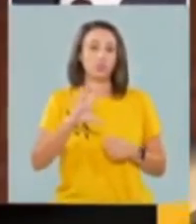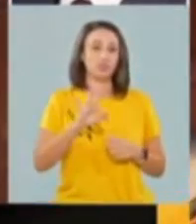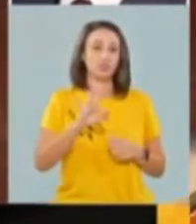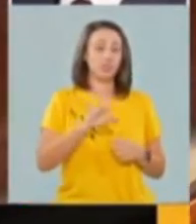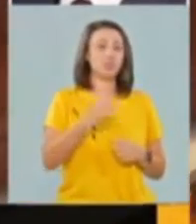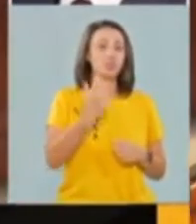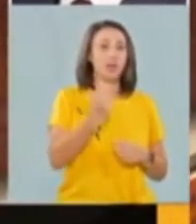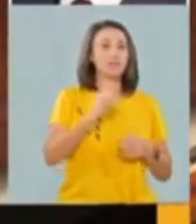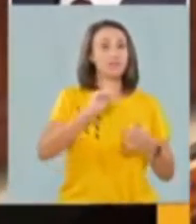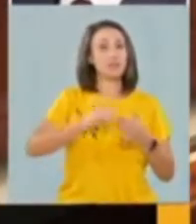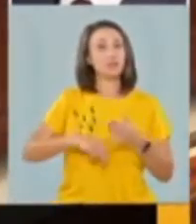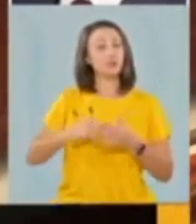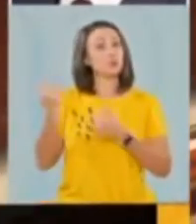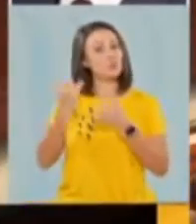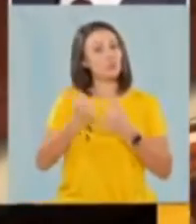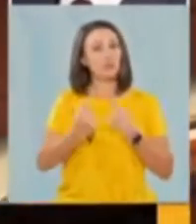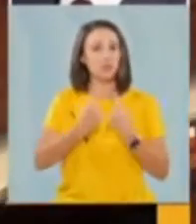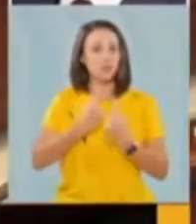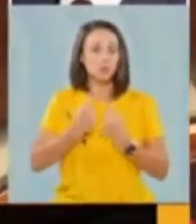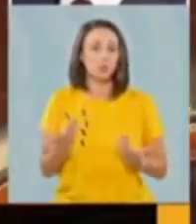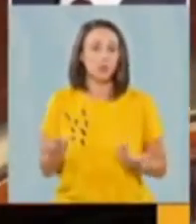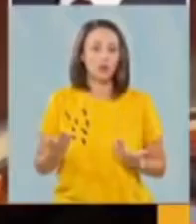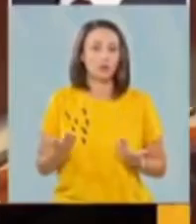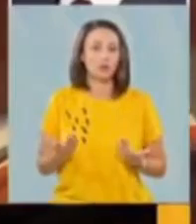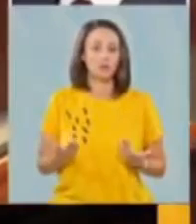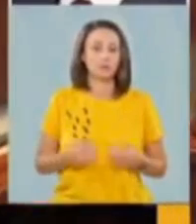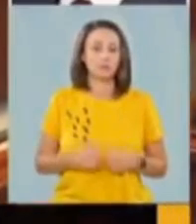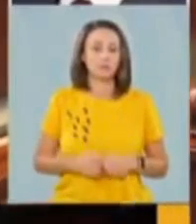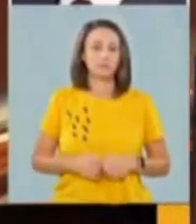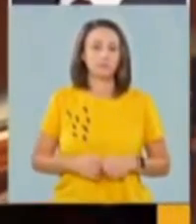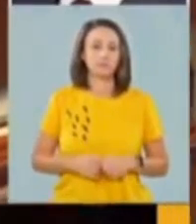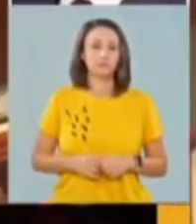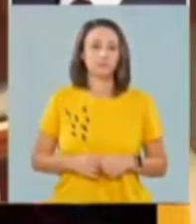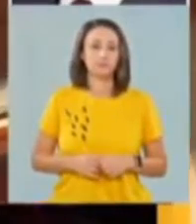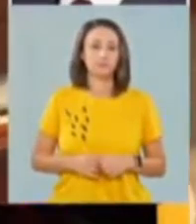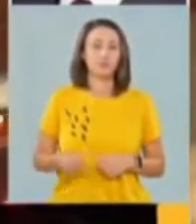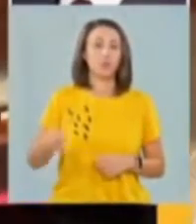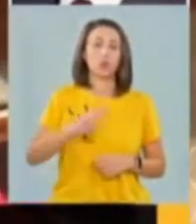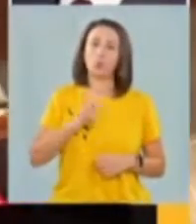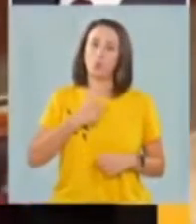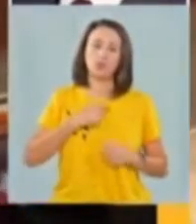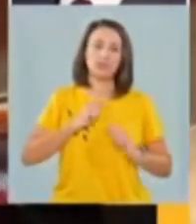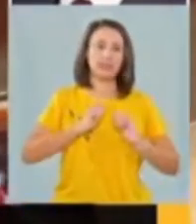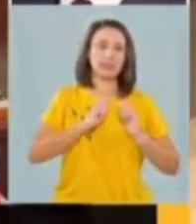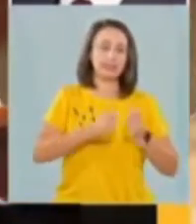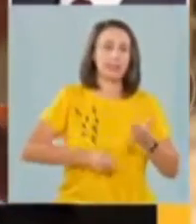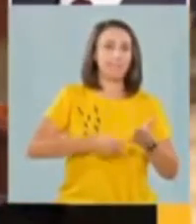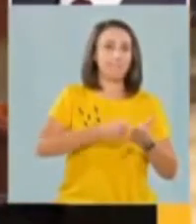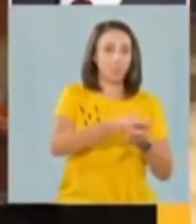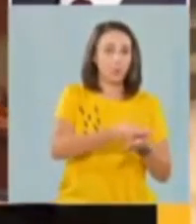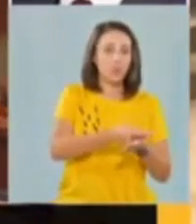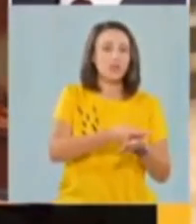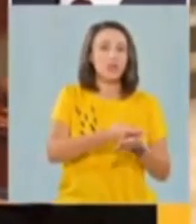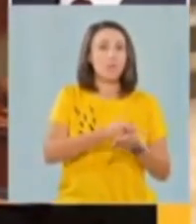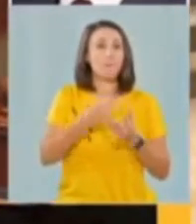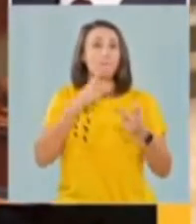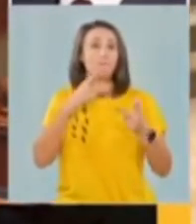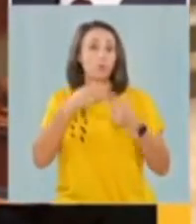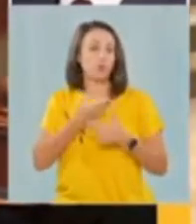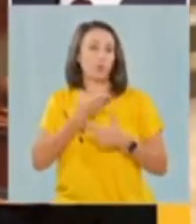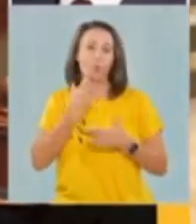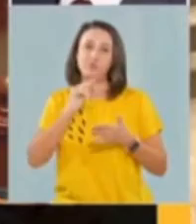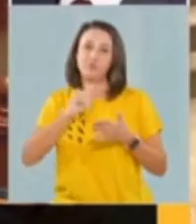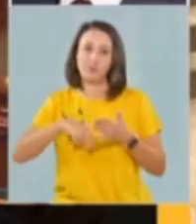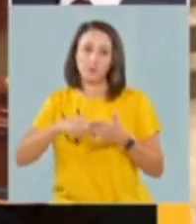de semnături să vină să discutăm. Adică ei nu poate să depună o moțiune că n-au semnături. E